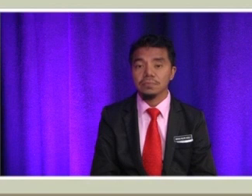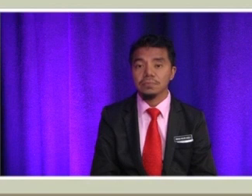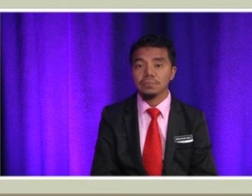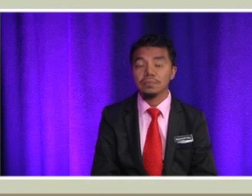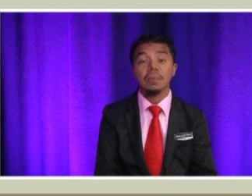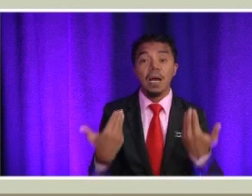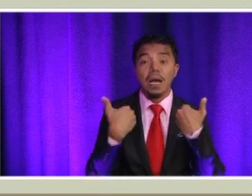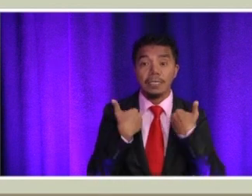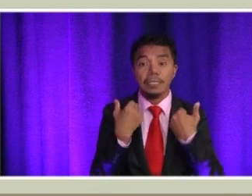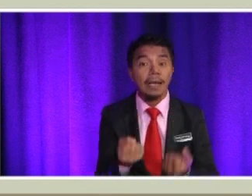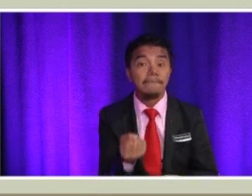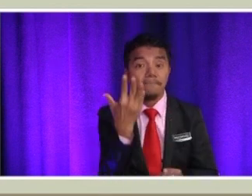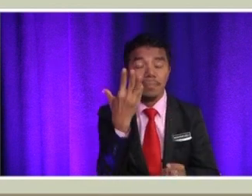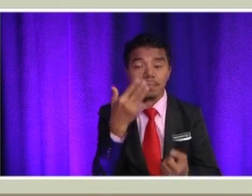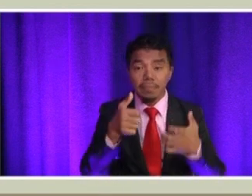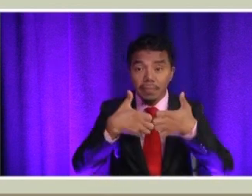Ada berapa elemen pemasaran?